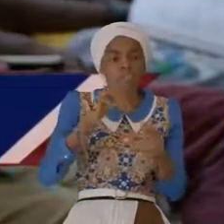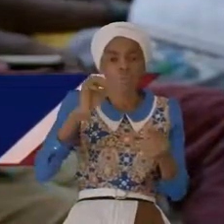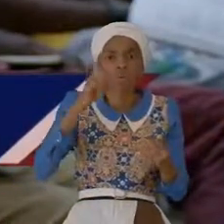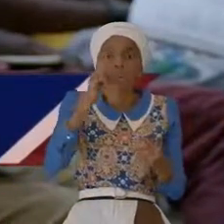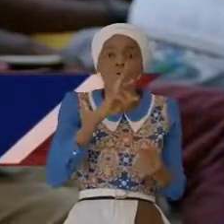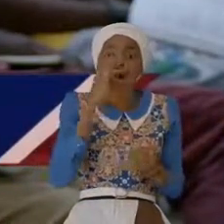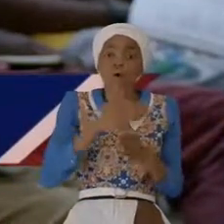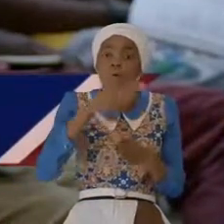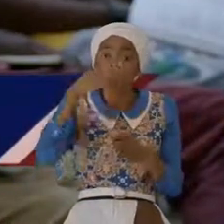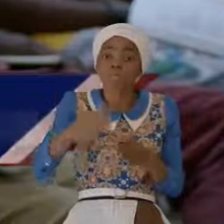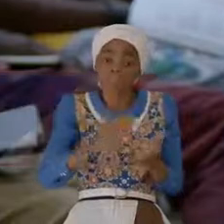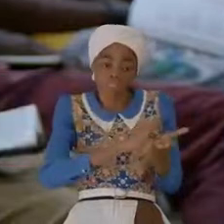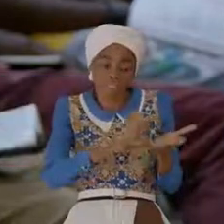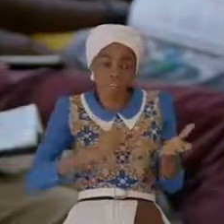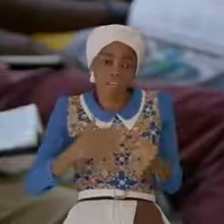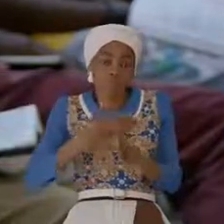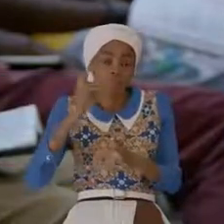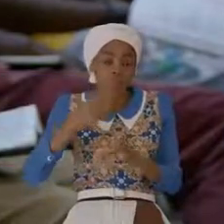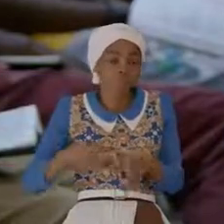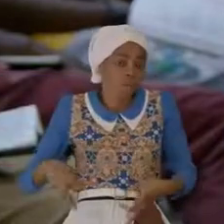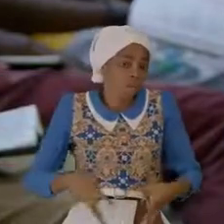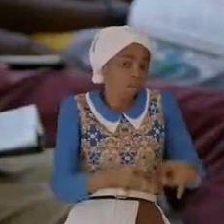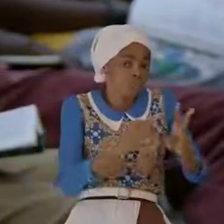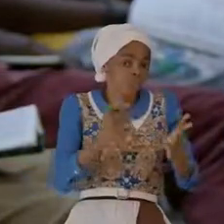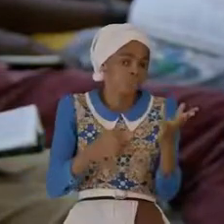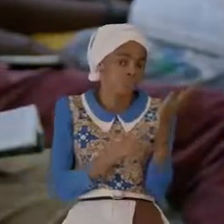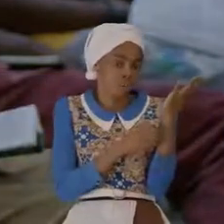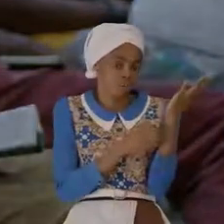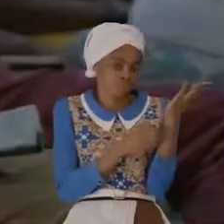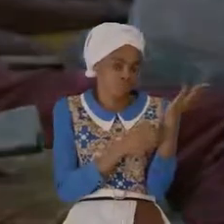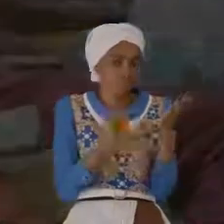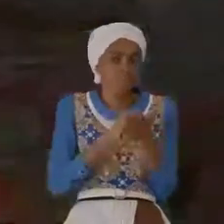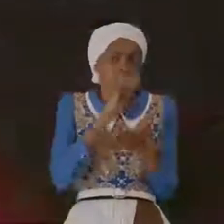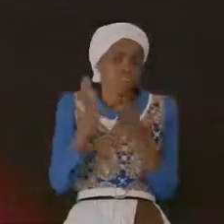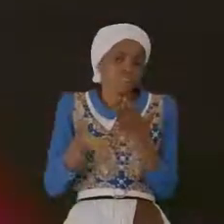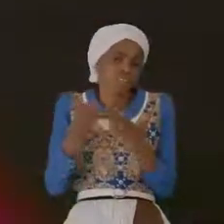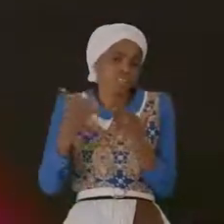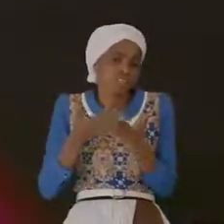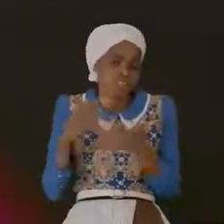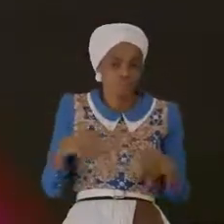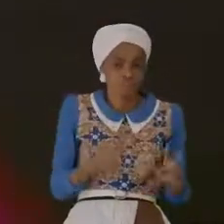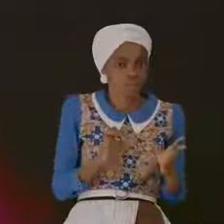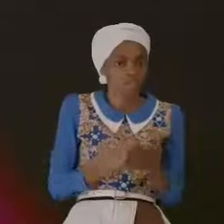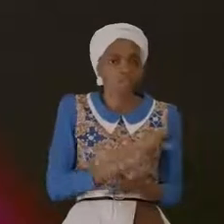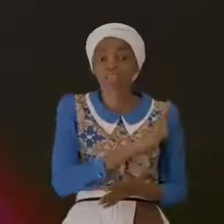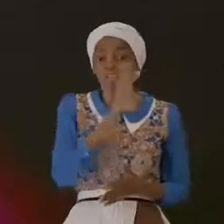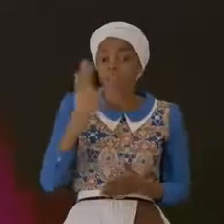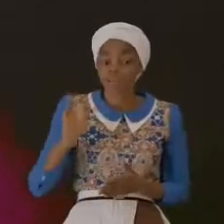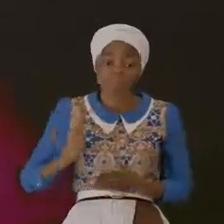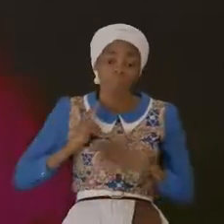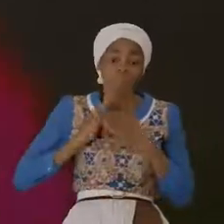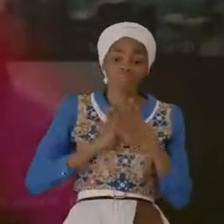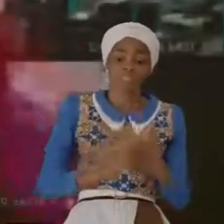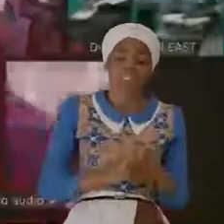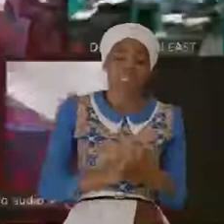ôté de la voie de la chair. Cela veut dire que la voie facile, qui ne résiste à